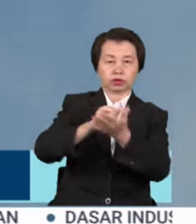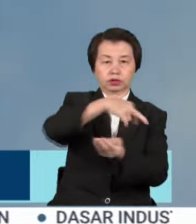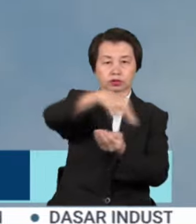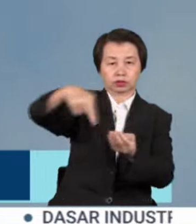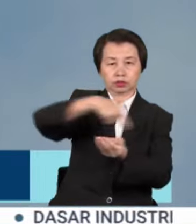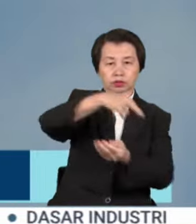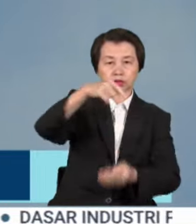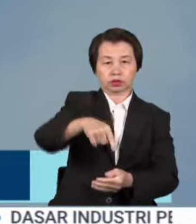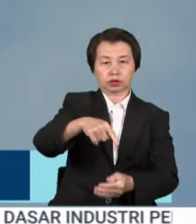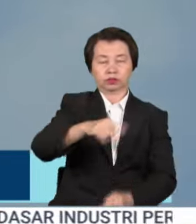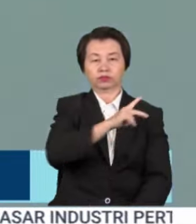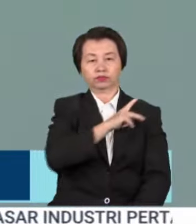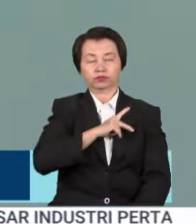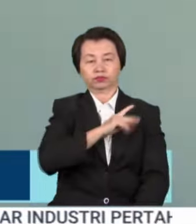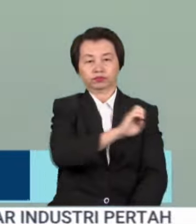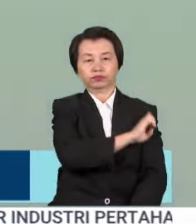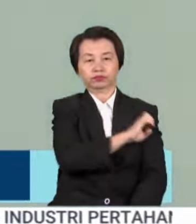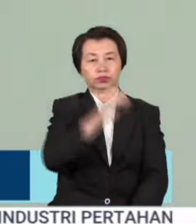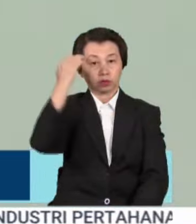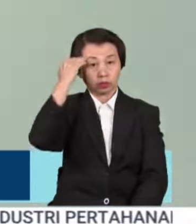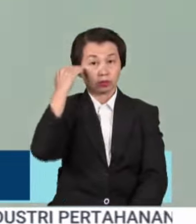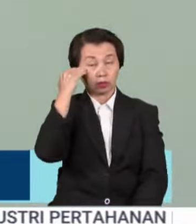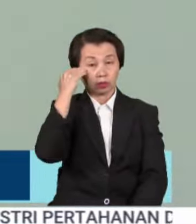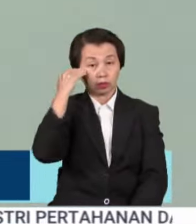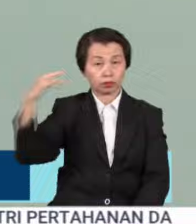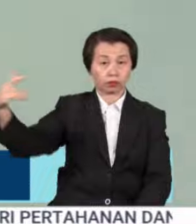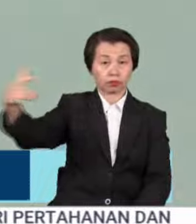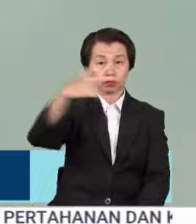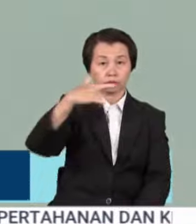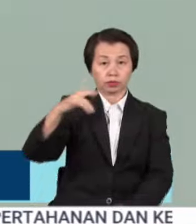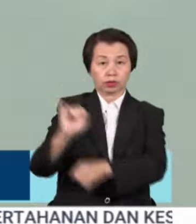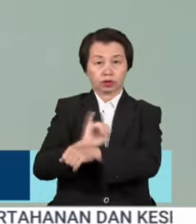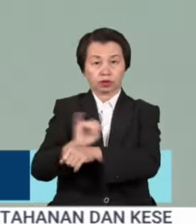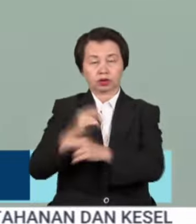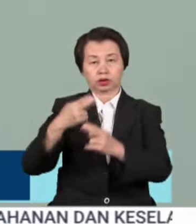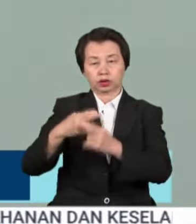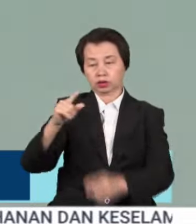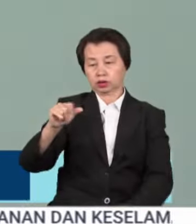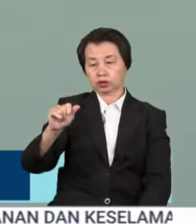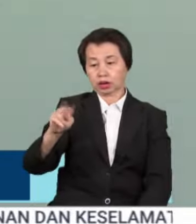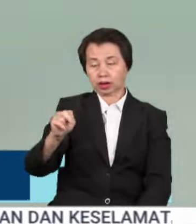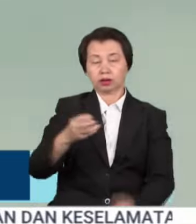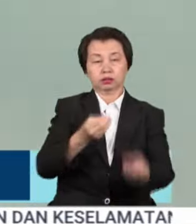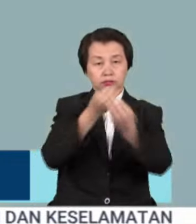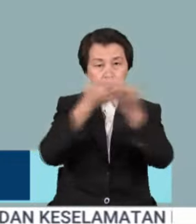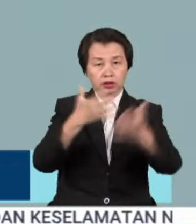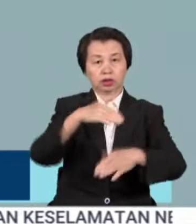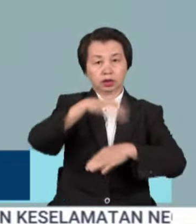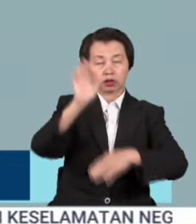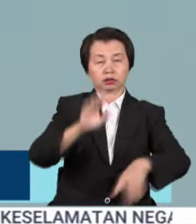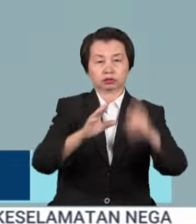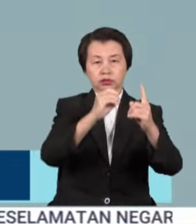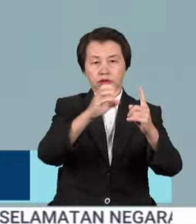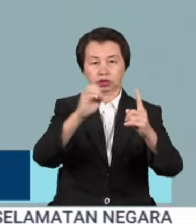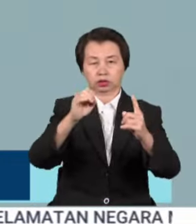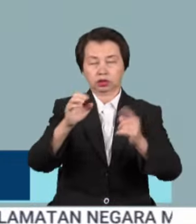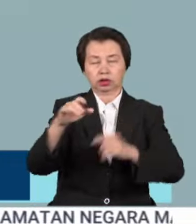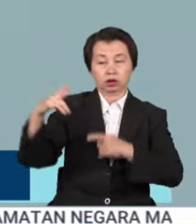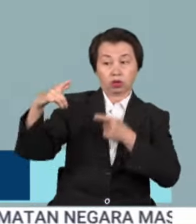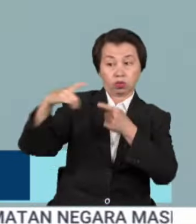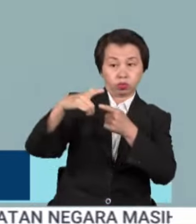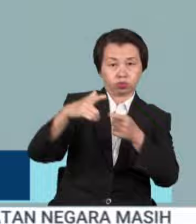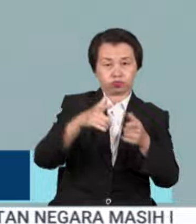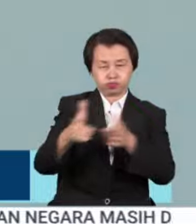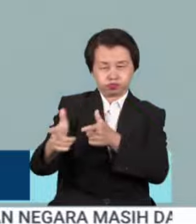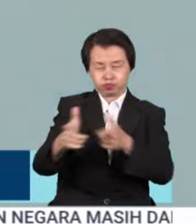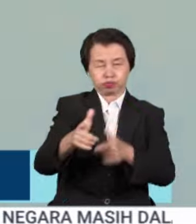ini. Ketua Pegawai Eksekutif Korea Aerospace Industries Kang Guyang memaklumkan lebih 100 pesawat tempur